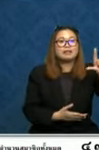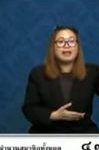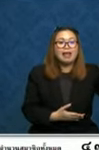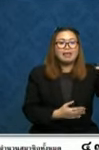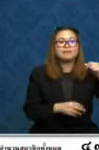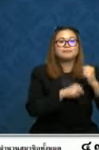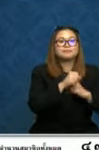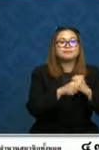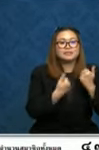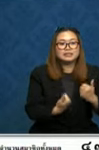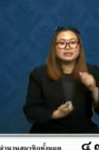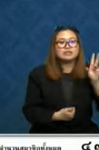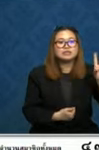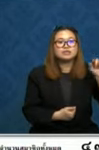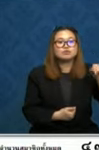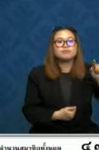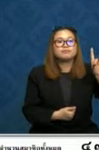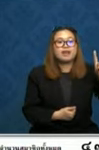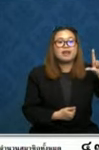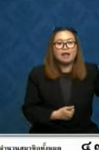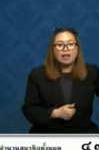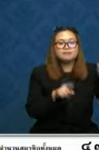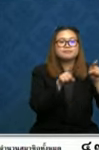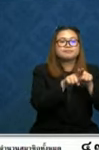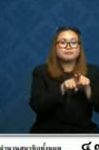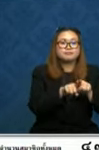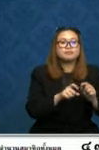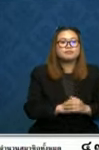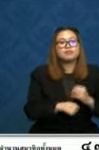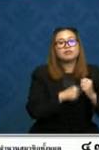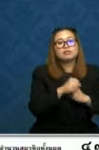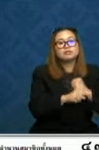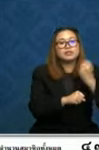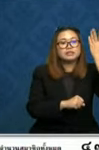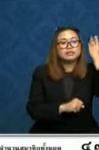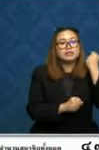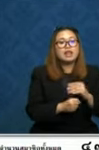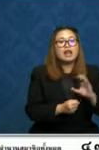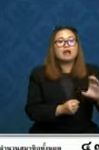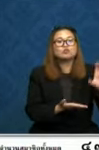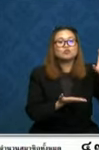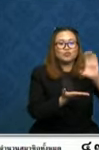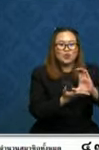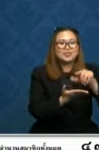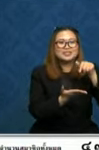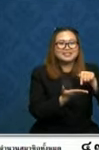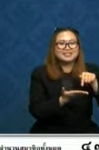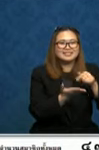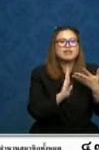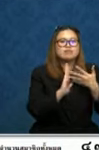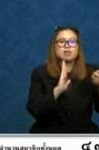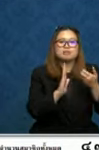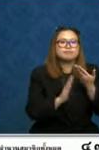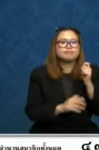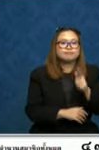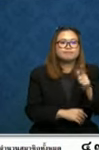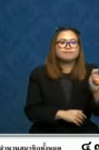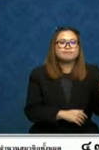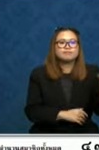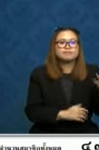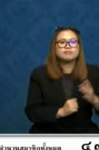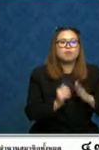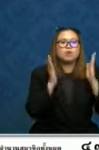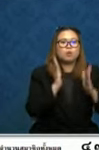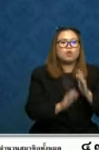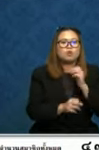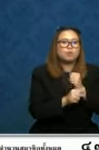บ 7.8 ล้านท่านดูขีดส้มๆนะครับปีที่แล้วตั้งก็ไม่ได้เบิกใช้งานครับเพราะว่าจริงๆแล้วตัวคนไม่มีแล้วอันนี้ต้องเรียนตามท